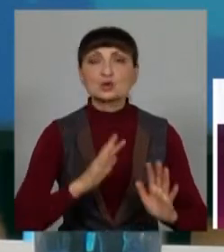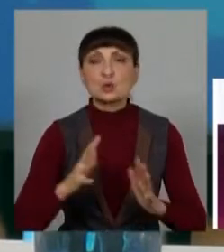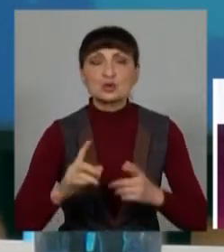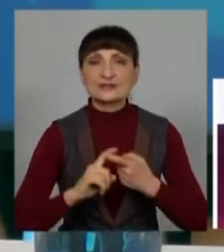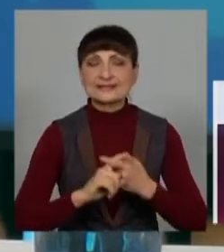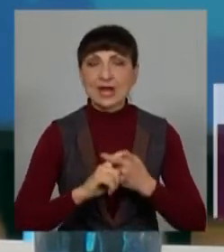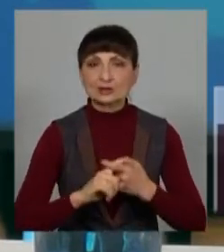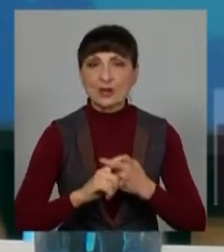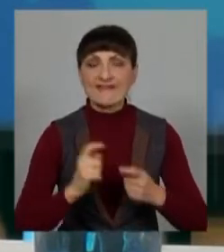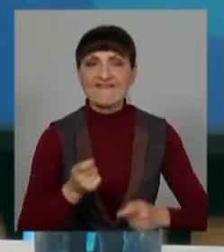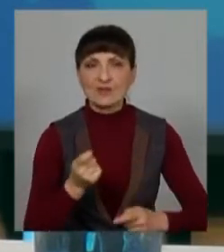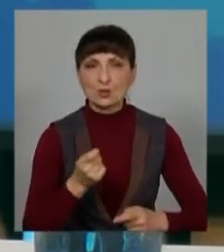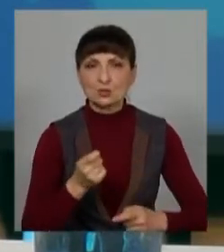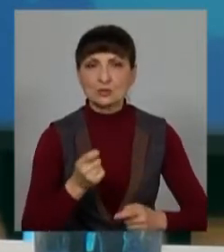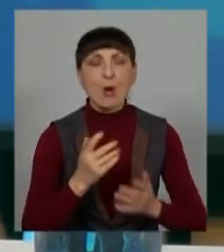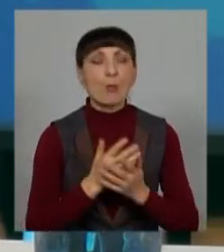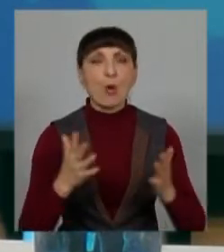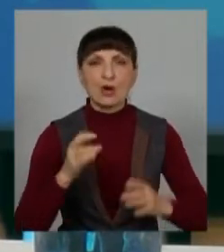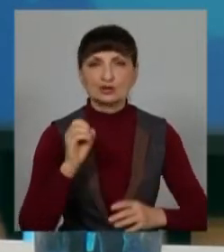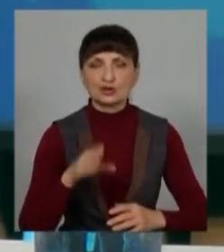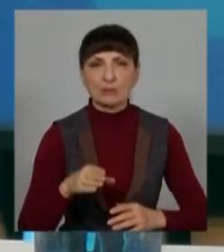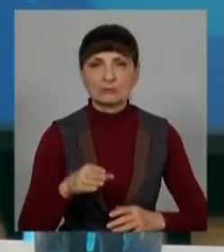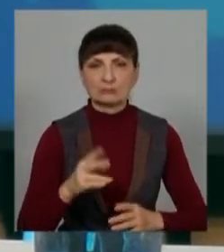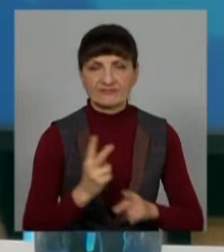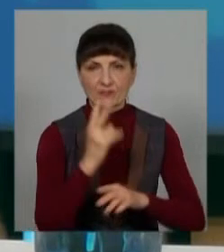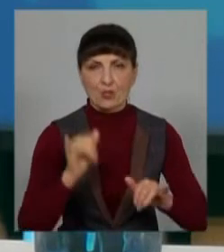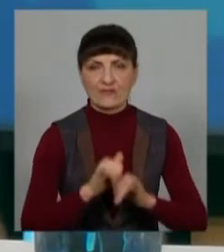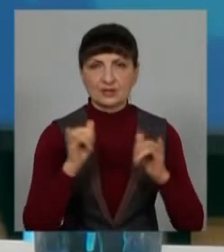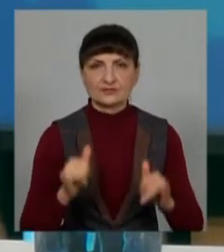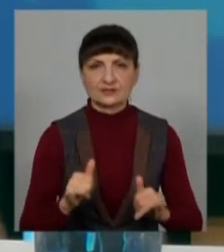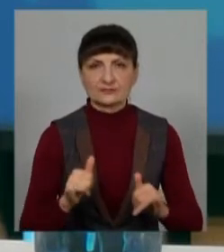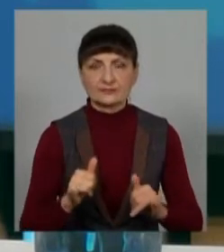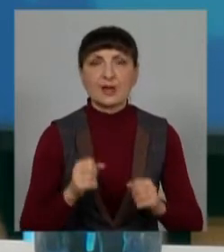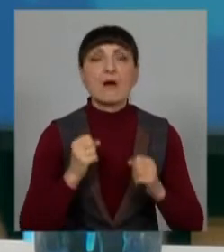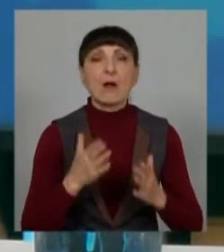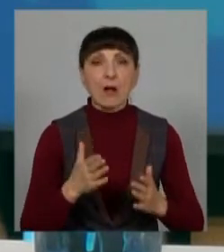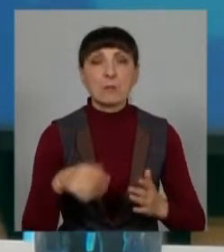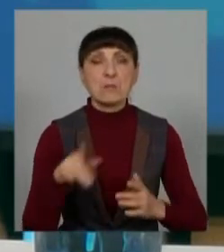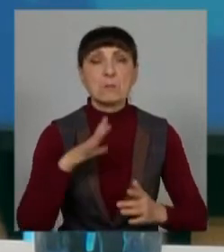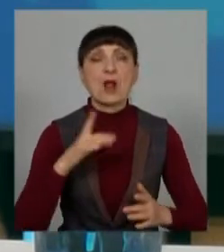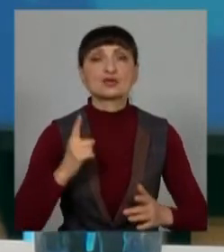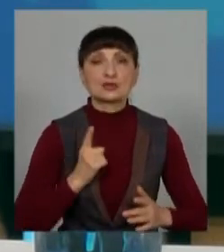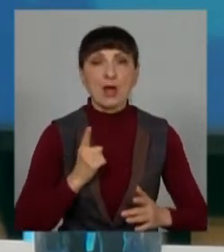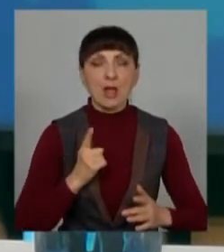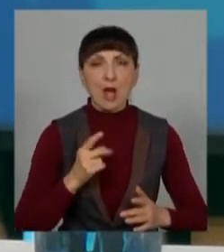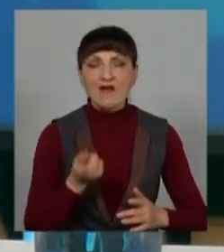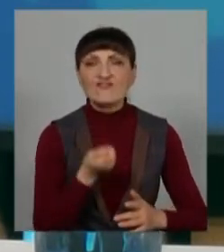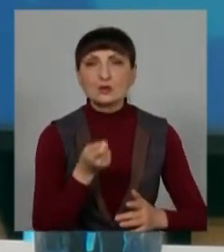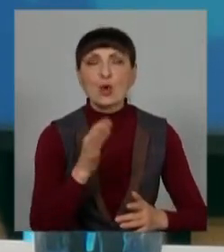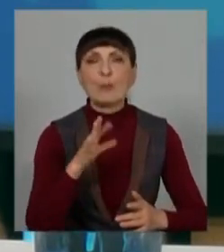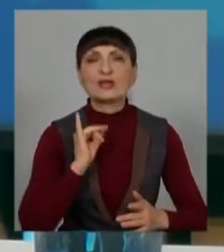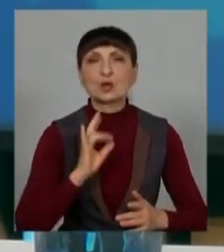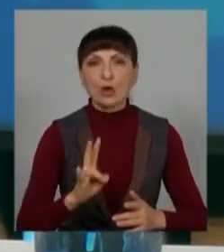вирусную больше чем двое как ожидалось волна у микрона